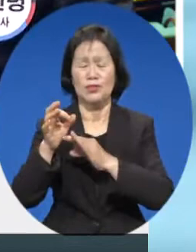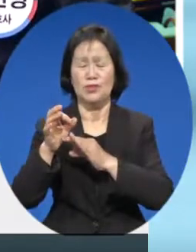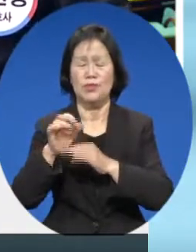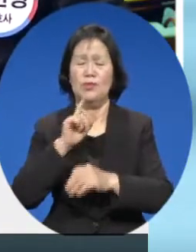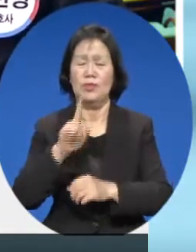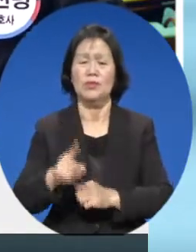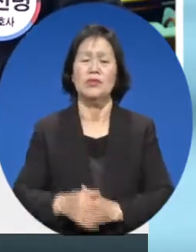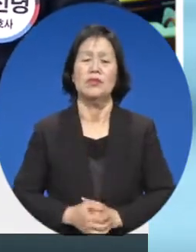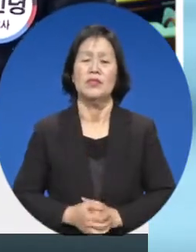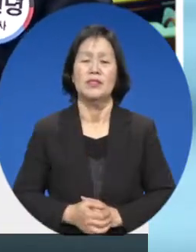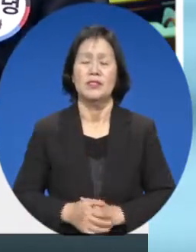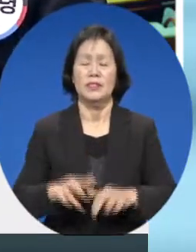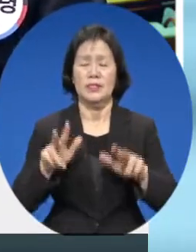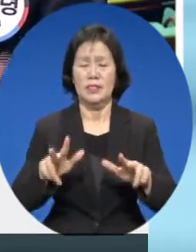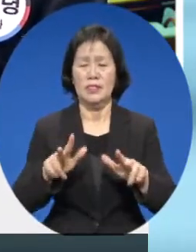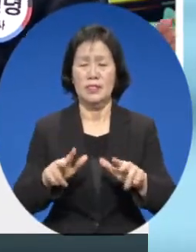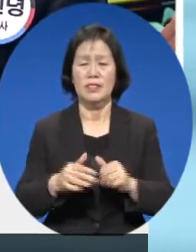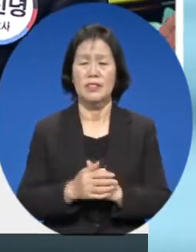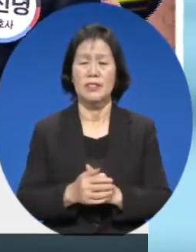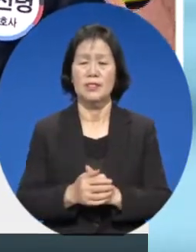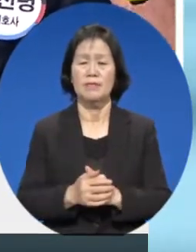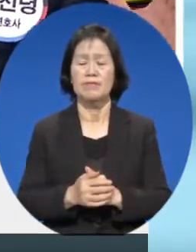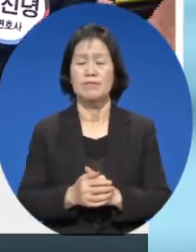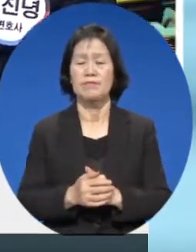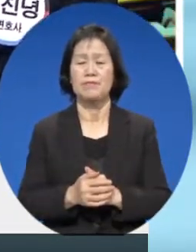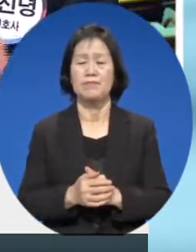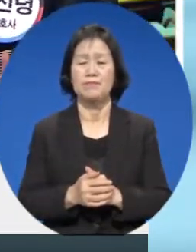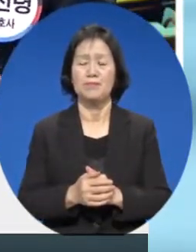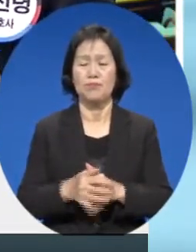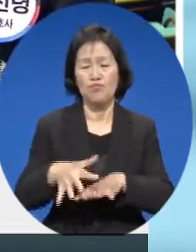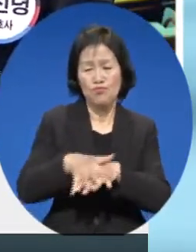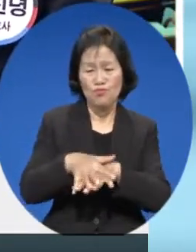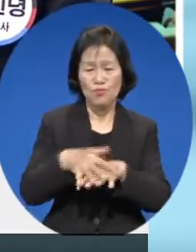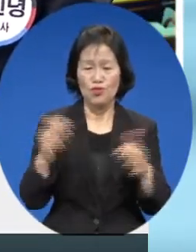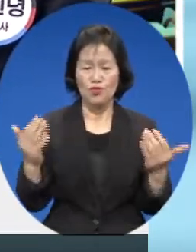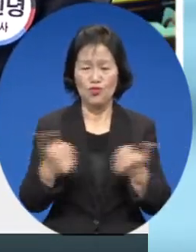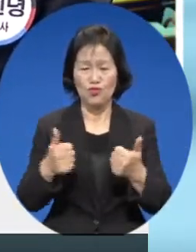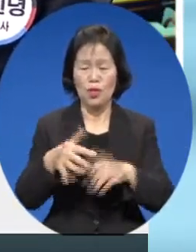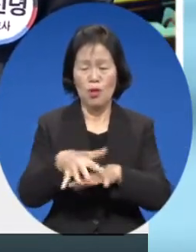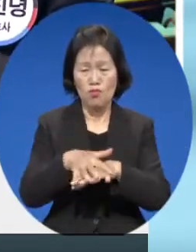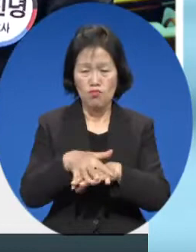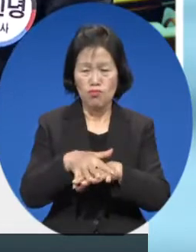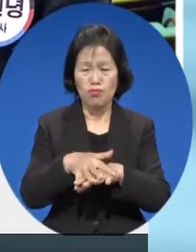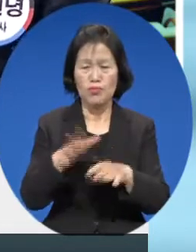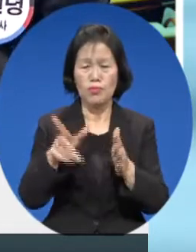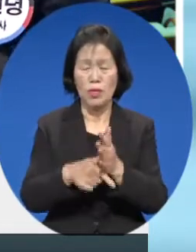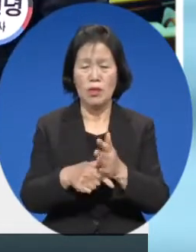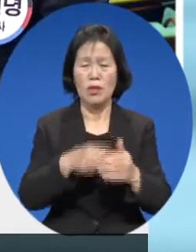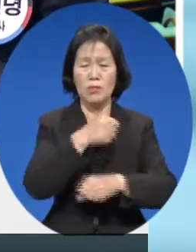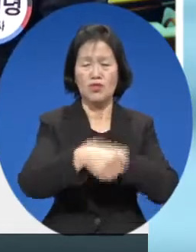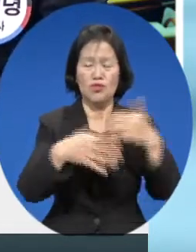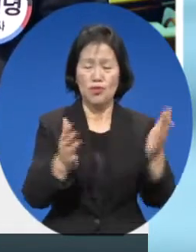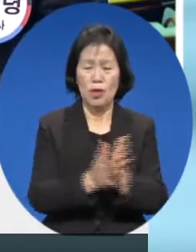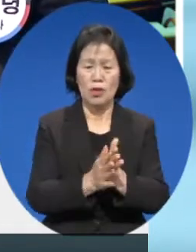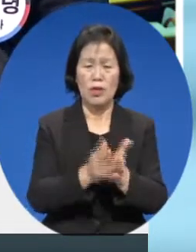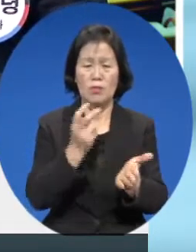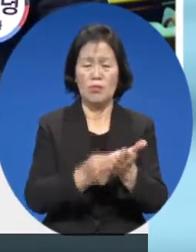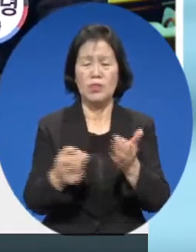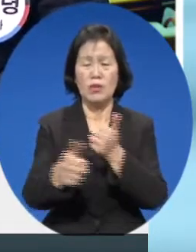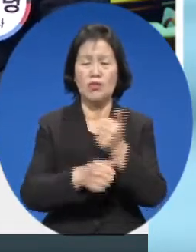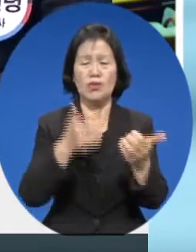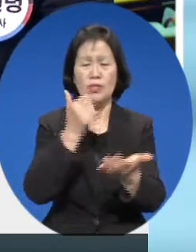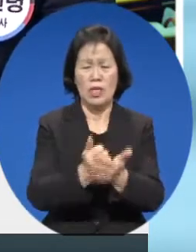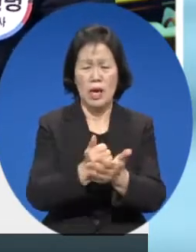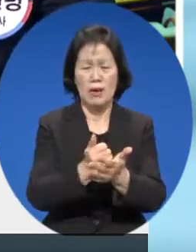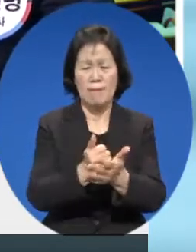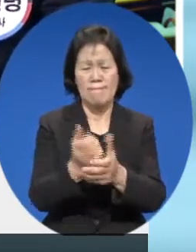같은데요 실제 지금 그 현재 그 원구성 과정에서 그렇게까지 민주당에서 법사위원장 을 놓치지 않으려고